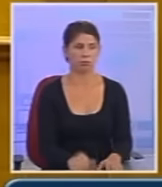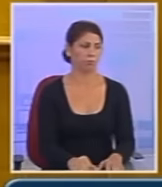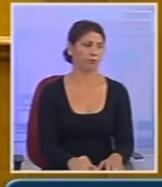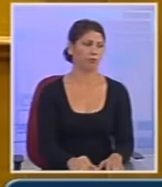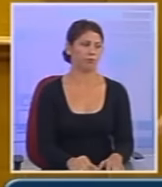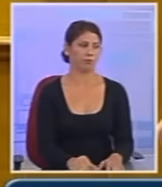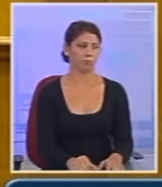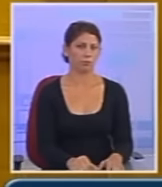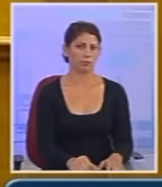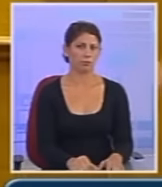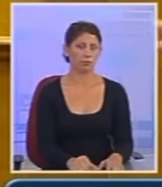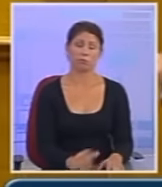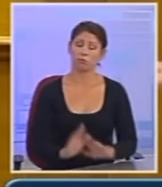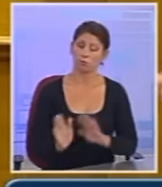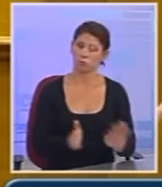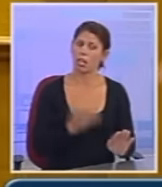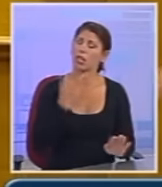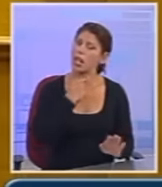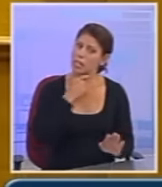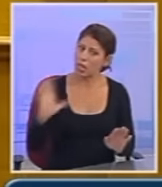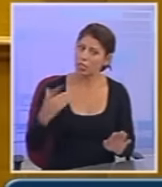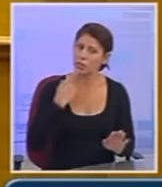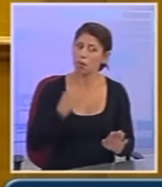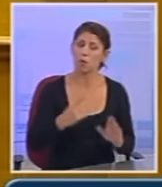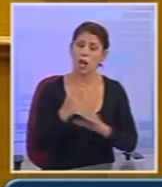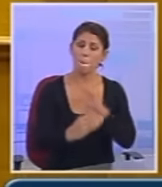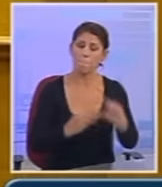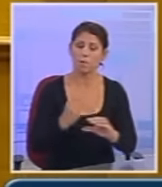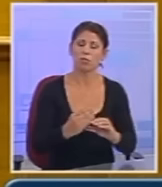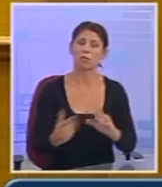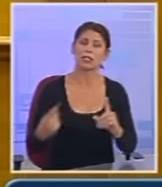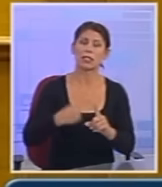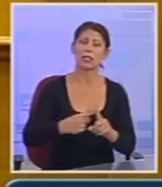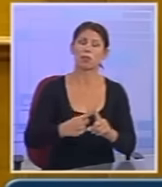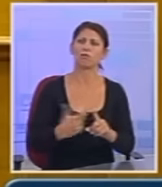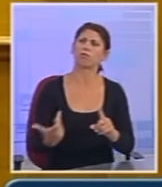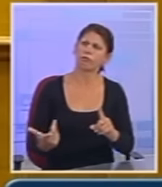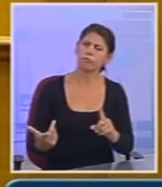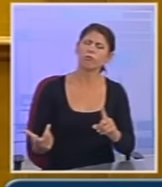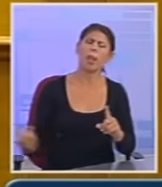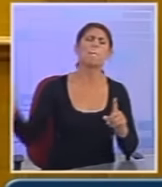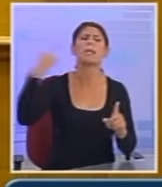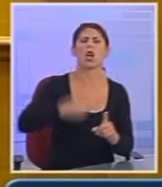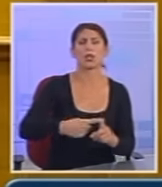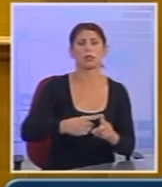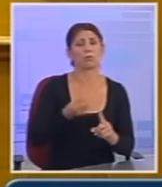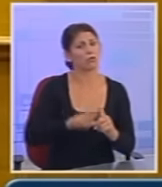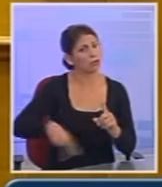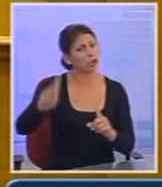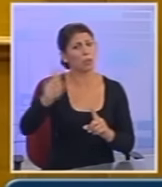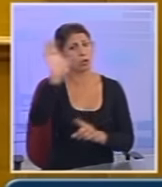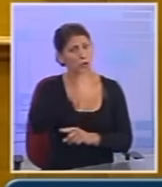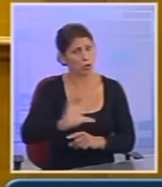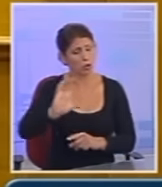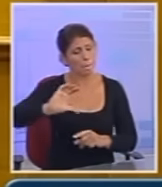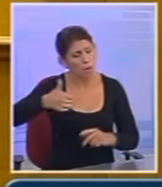Από αυτό, ωστόσο, είναι ανάγκη βεβαίως και θα συμφωνήσουμε να επενδύσουμε στα συγκριτικά πλεονεκτήματα της χώρας, πιο πολύ στον τουρισμό, στην